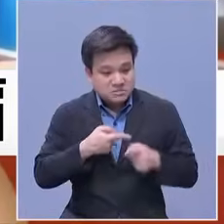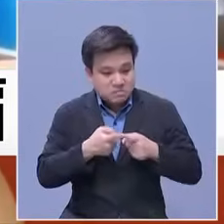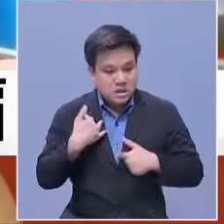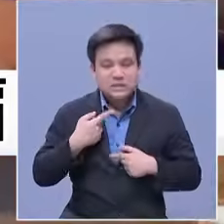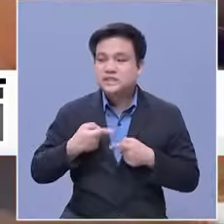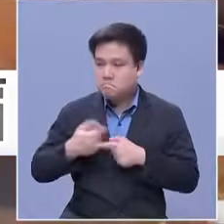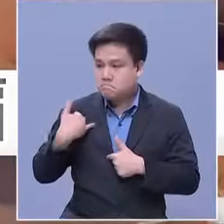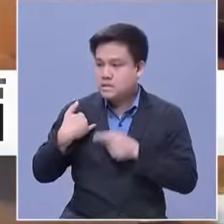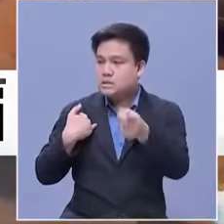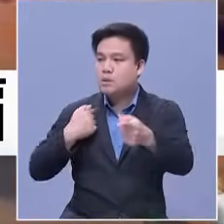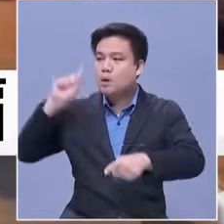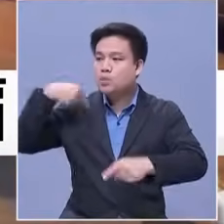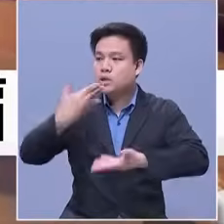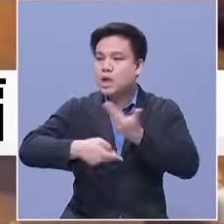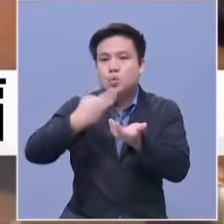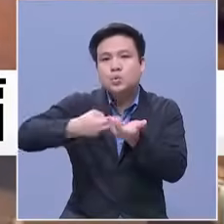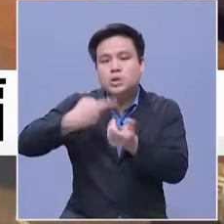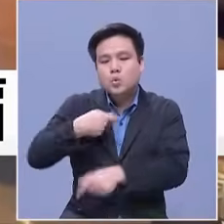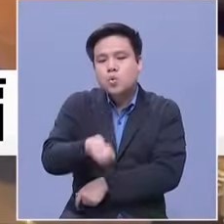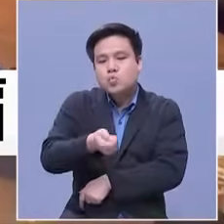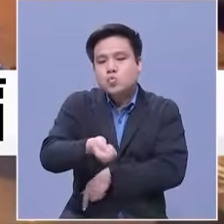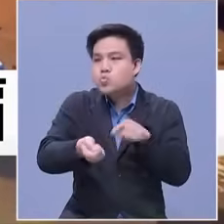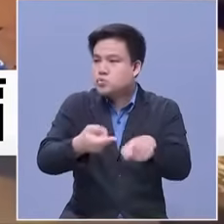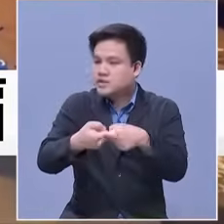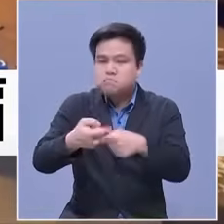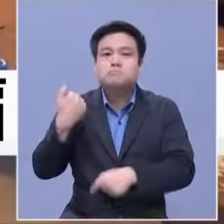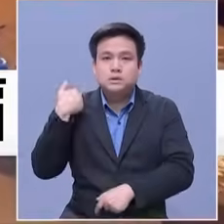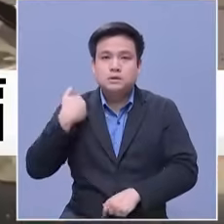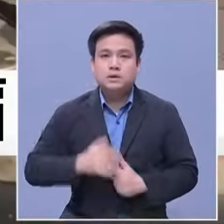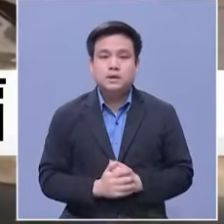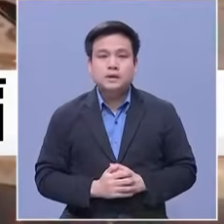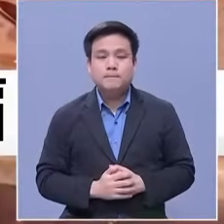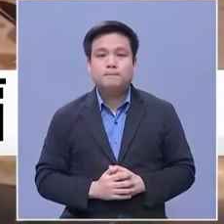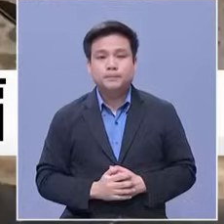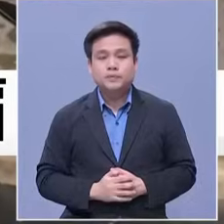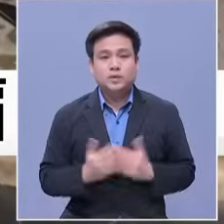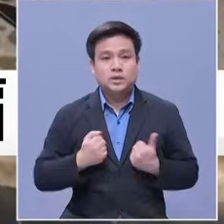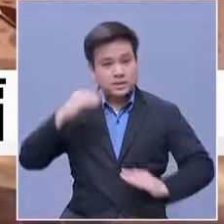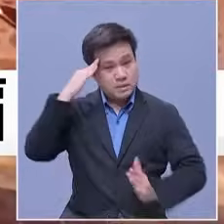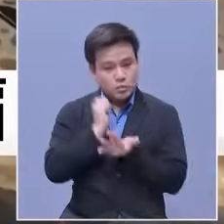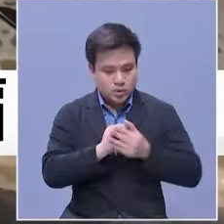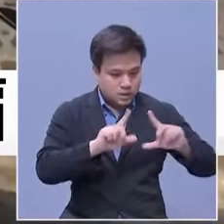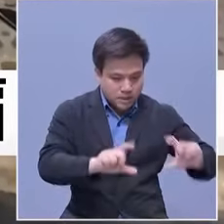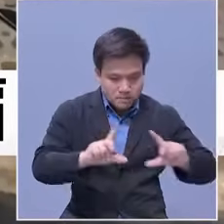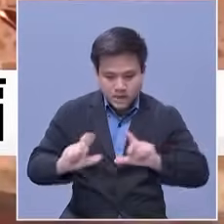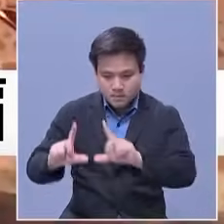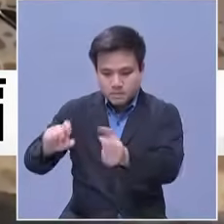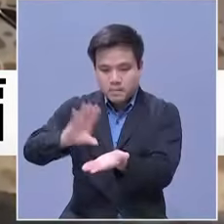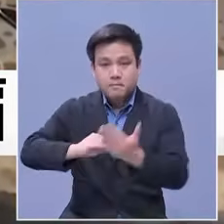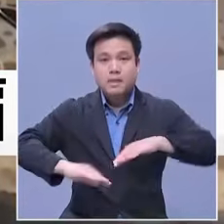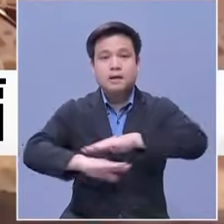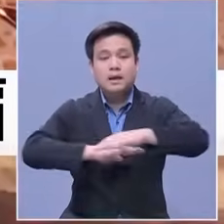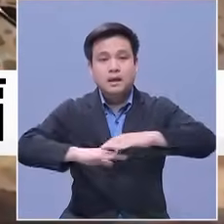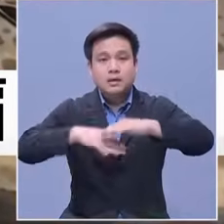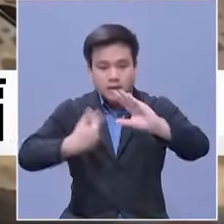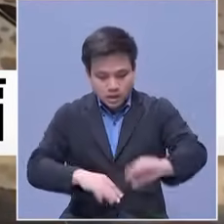ไปขายก๋วยเตี๋ยว เบื้องต้นทางด้านของเจ้าหน้าที่ถ่ายรูปจุดเกิดเหตุไว้เป็นหลักฐานนะครับแล้วก็เดี๋ยวจะมีการตรวจส